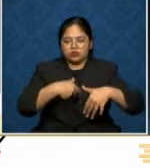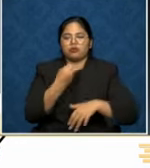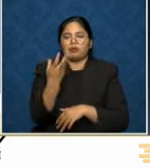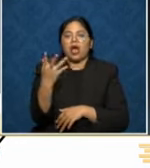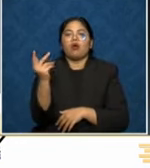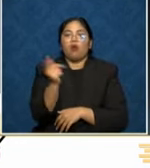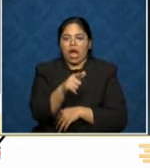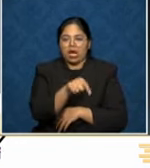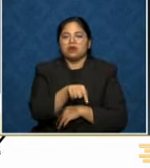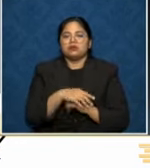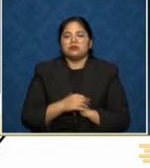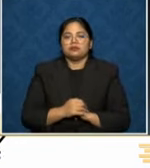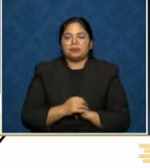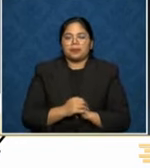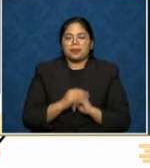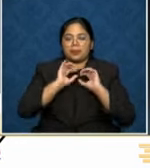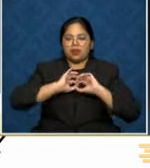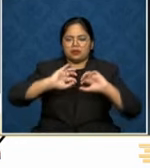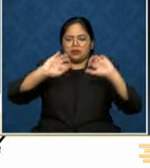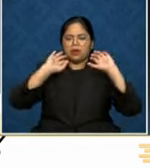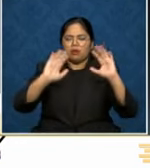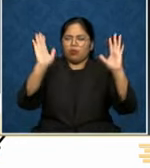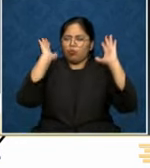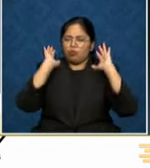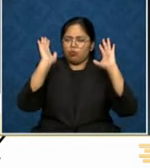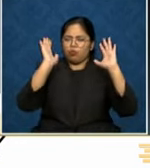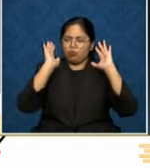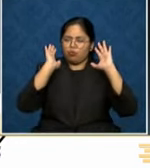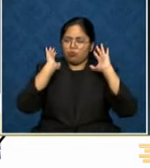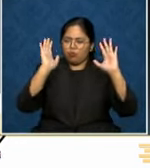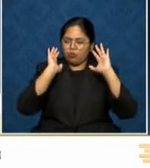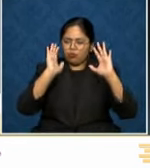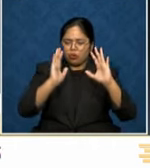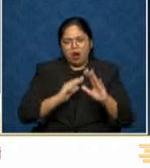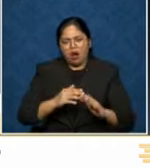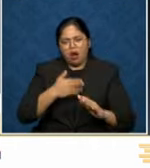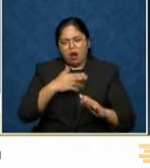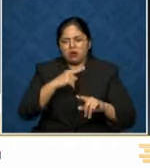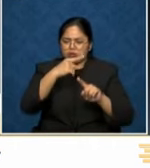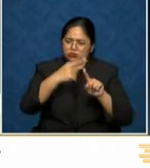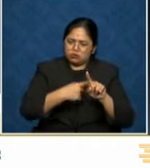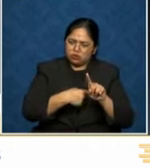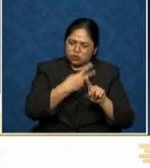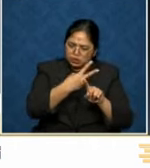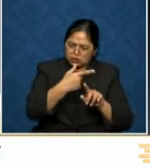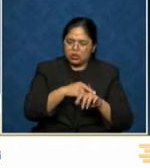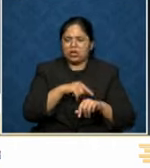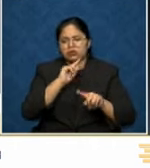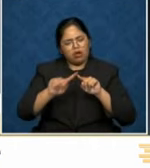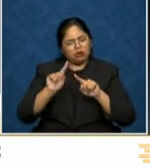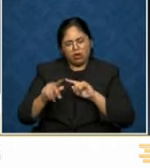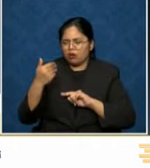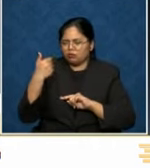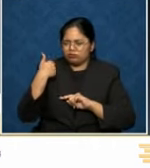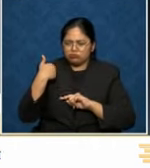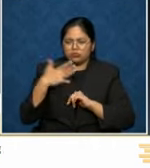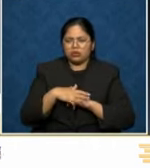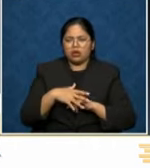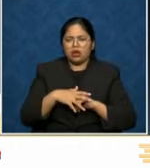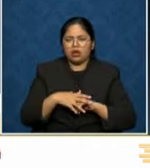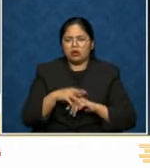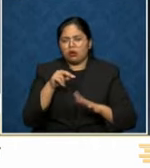ค่ะผลงานของรัฐบาลนะคะขยันแถลงมากค่ะมีการแถลงผลงานนะคะตั้งแต่2เดือนแรกนะคะ Chance of Possibility ที่เรายังไม่รู้มัน